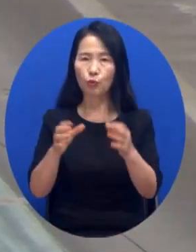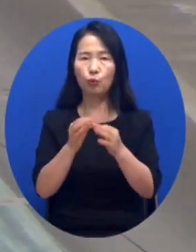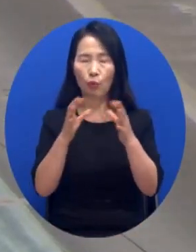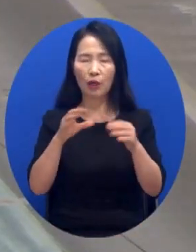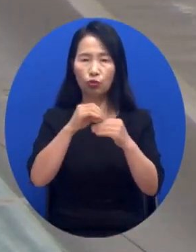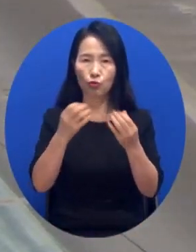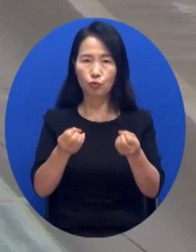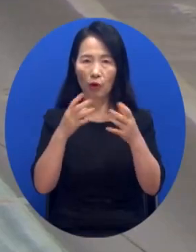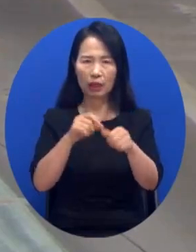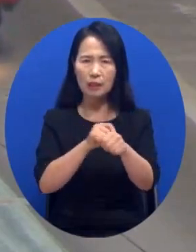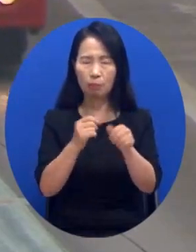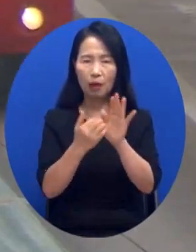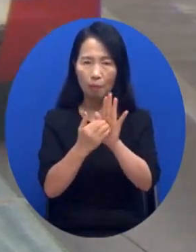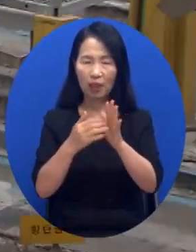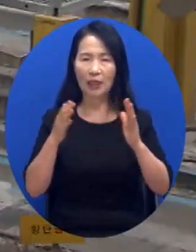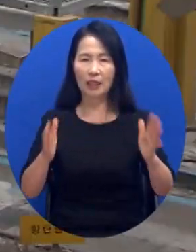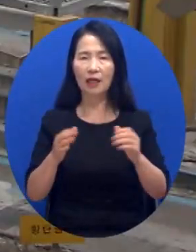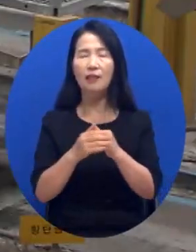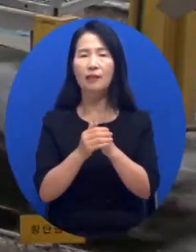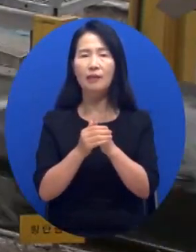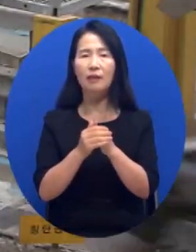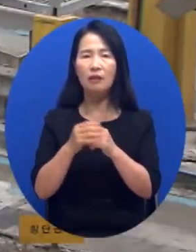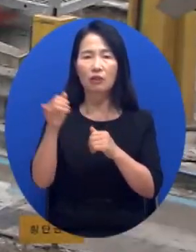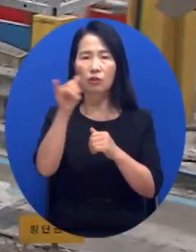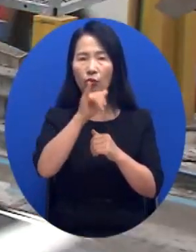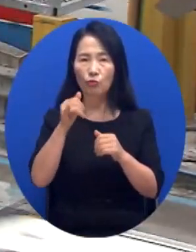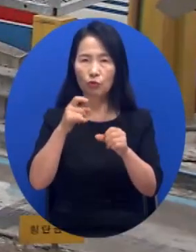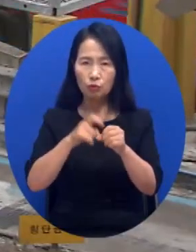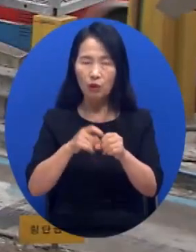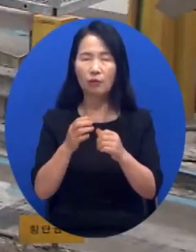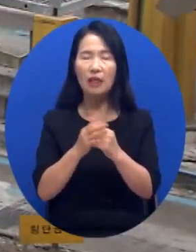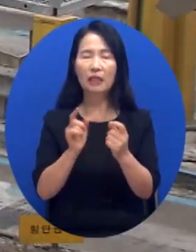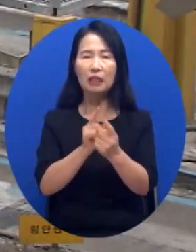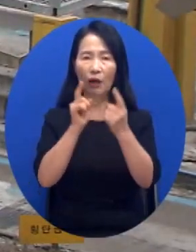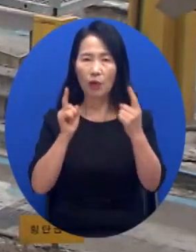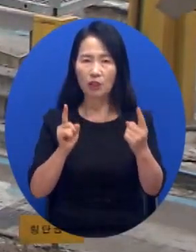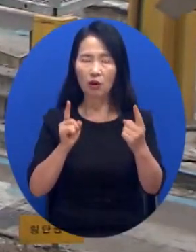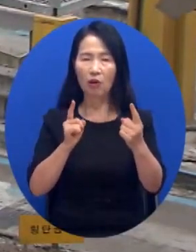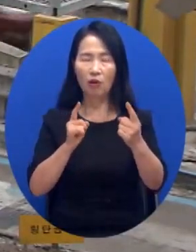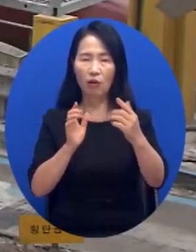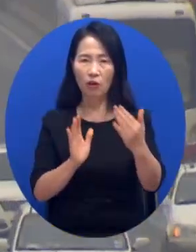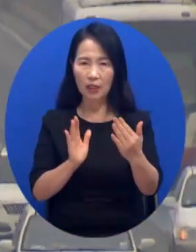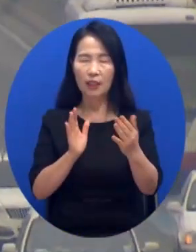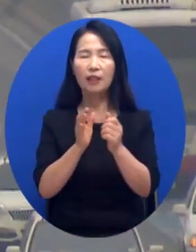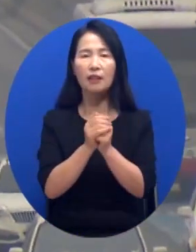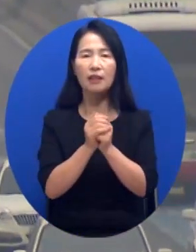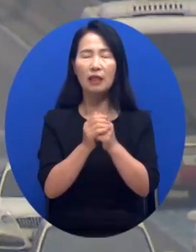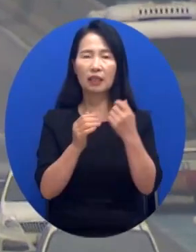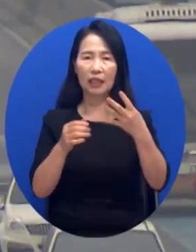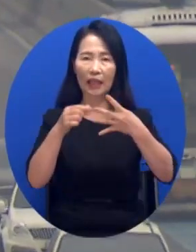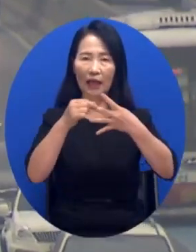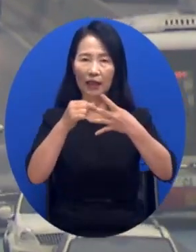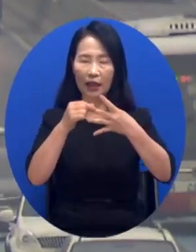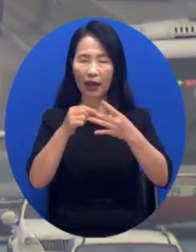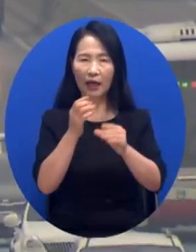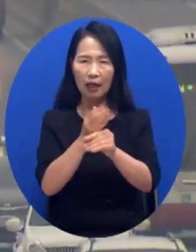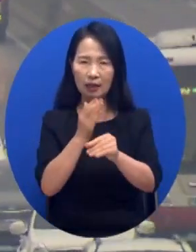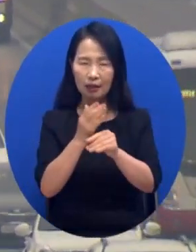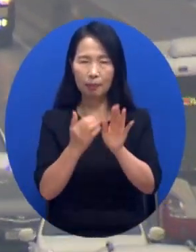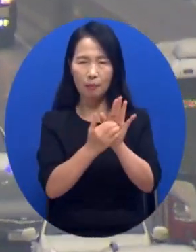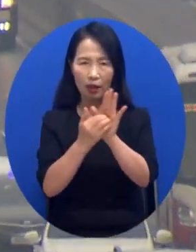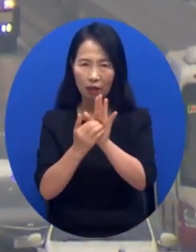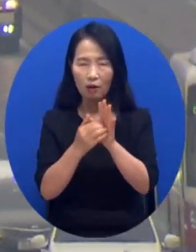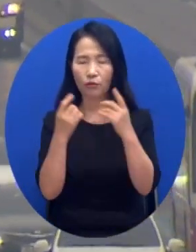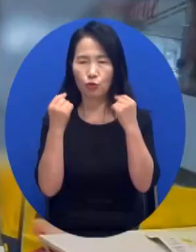방역 기간으로 정해 그간 전국적으로 실시해오던 사회적 거리두기 2단계에 준하는 핵심 방역 조처들을